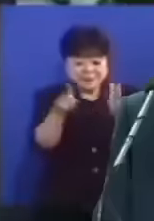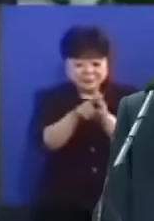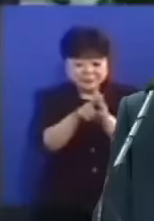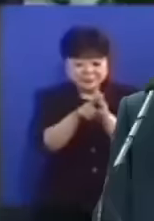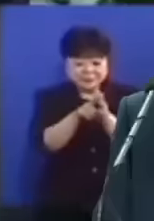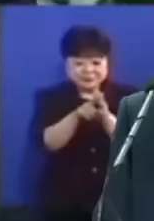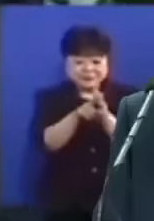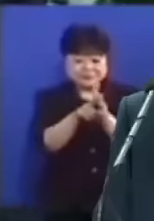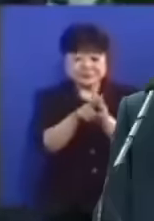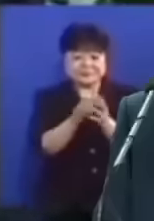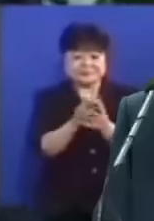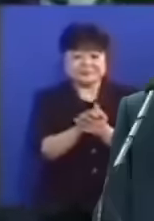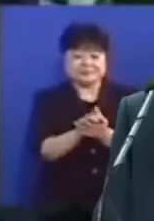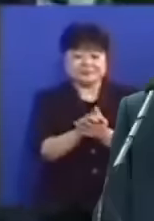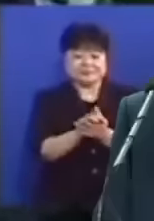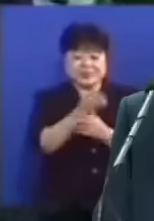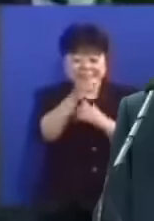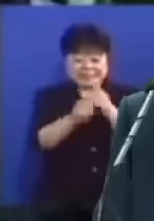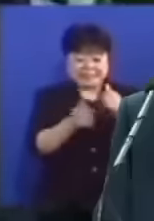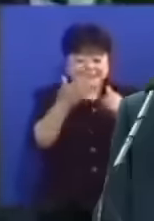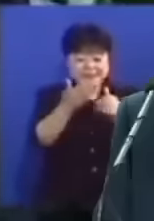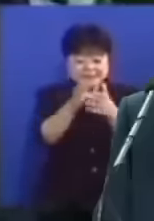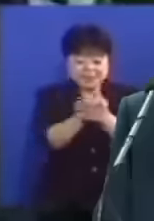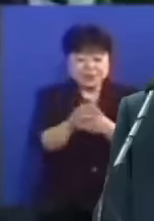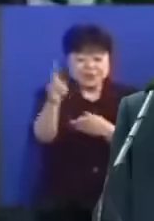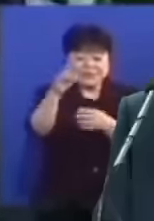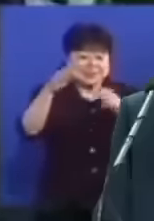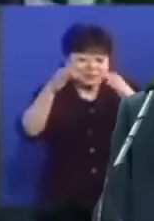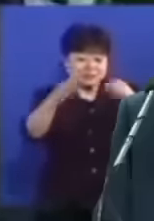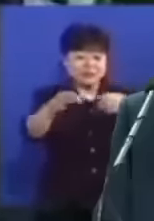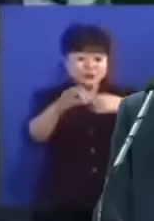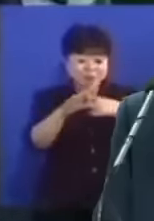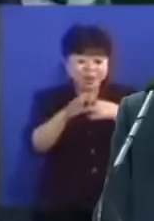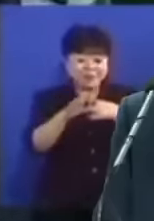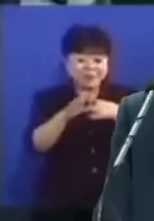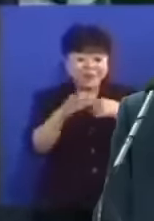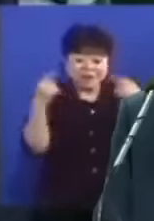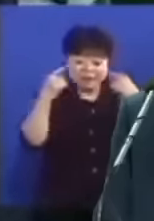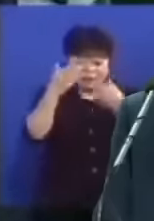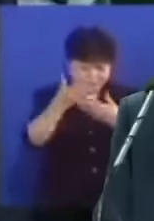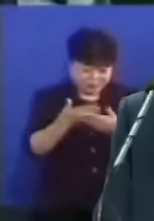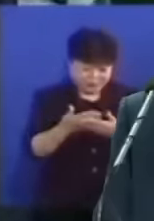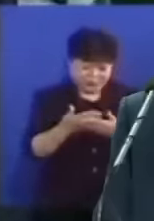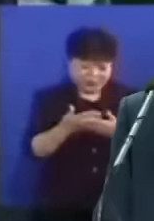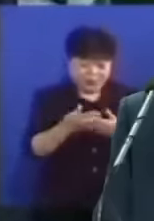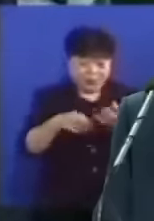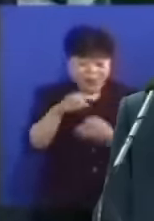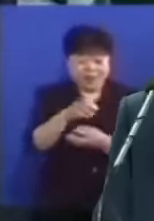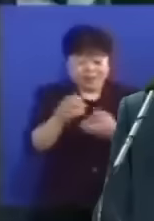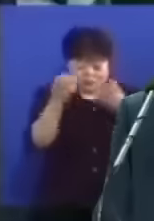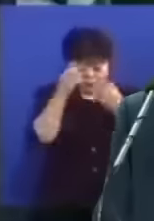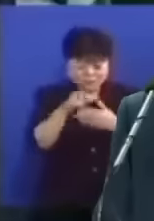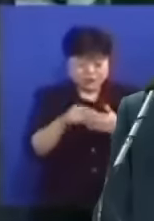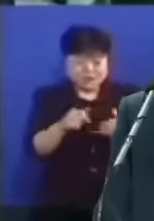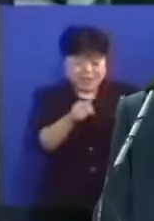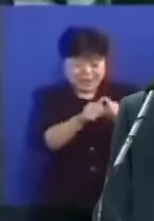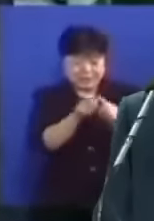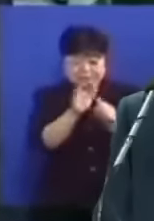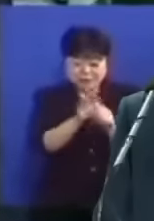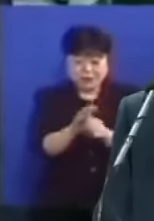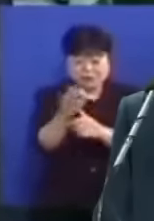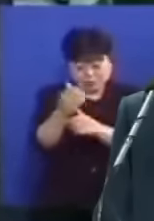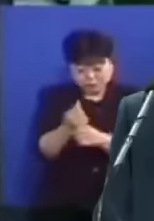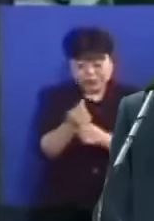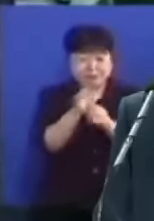믿음으로 내가 하나님께 기도하고 찬미하면 들어주셔서 이 환난과 고통 중에 함께 계셔서